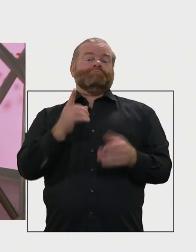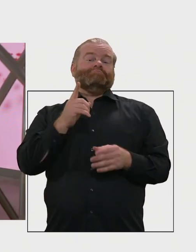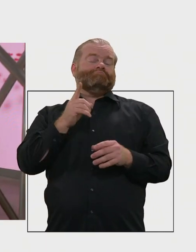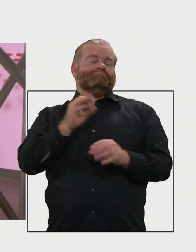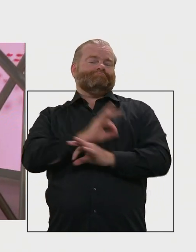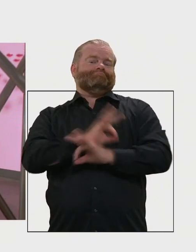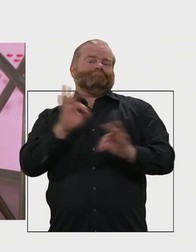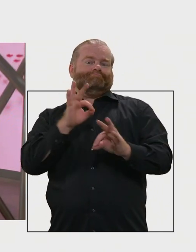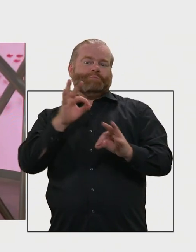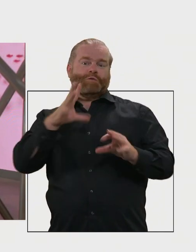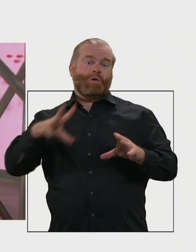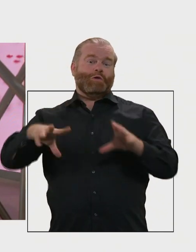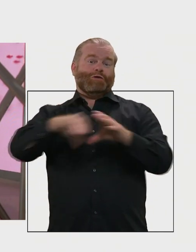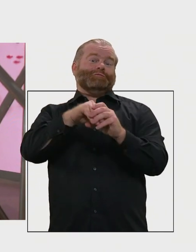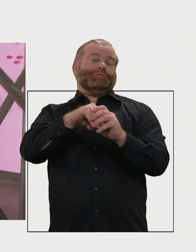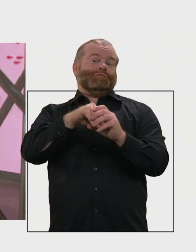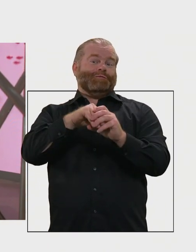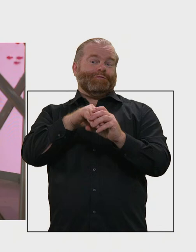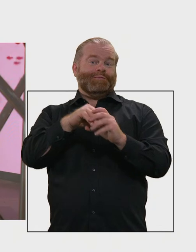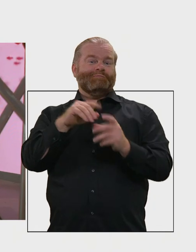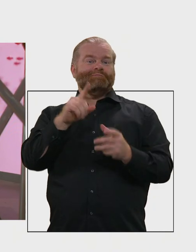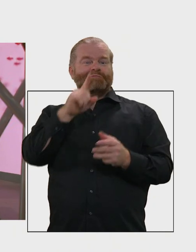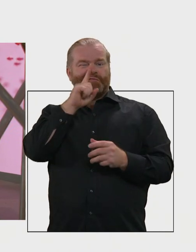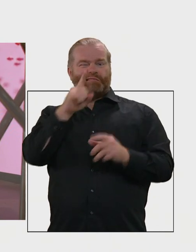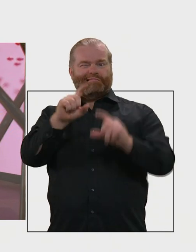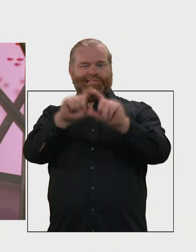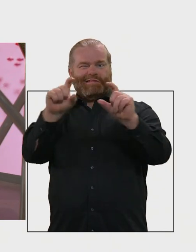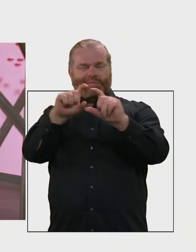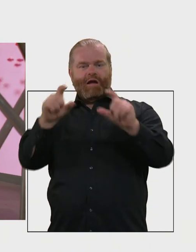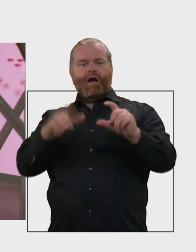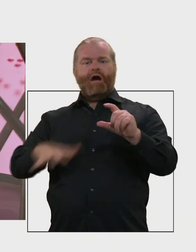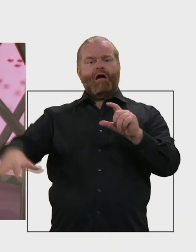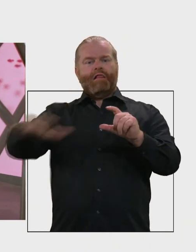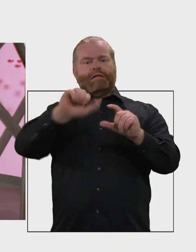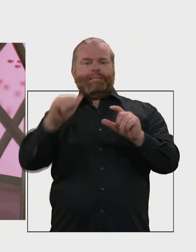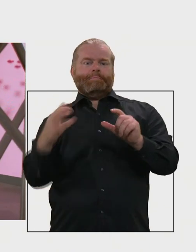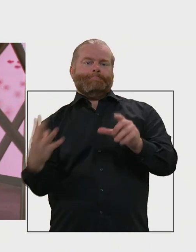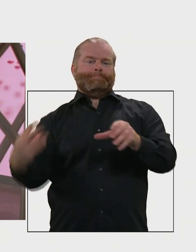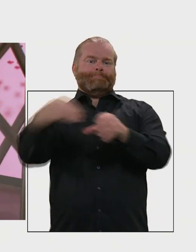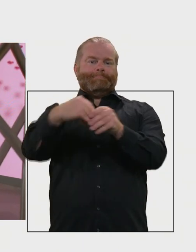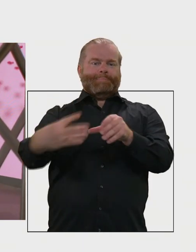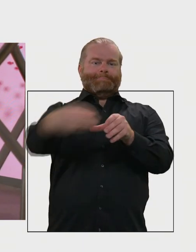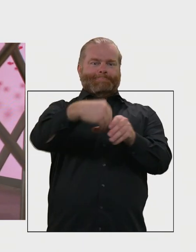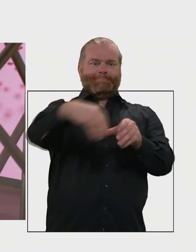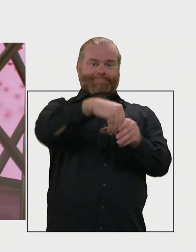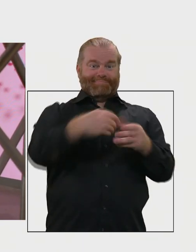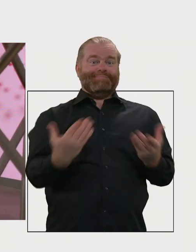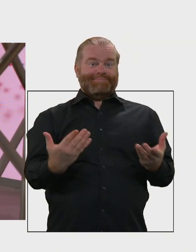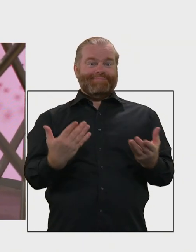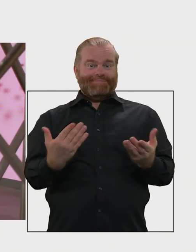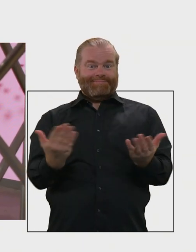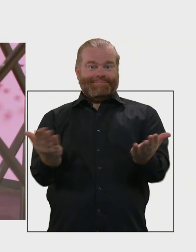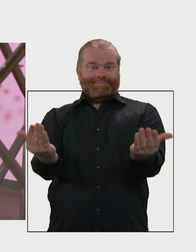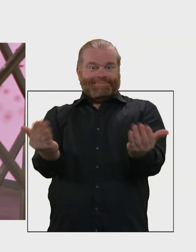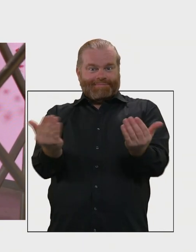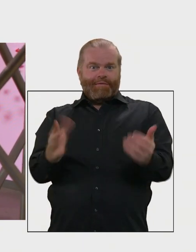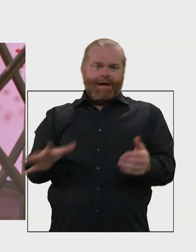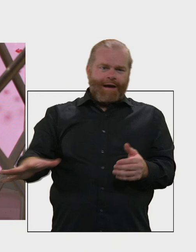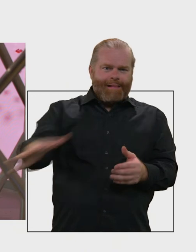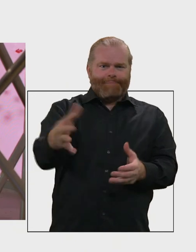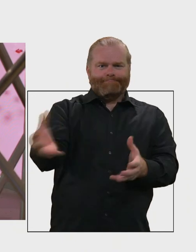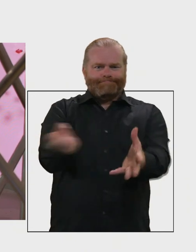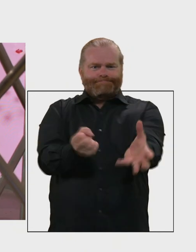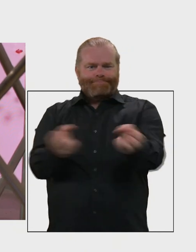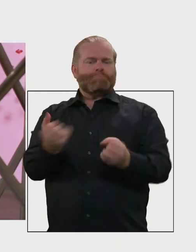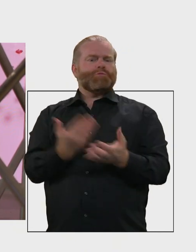ist, also dass alle mit hineingenommen werden. Darum Medienguide, ganz wichtig, Gebärdensprachvideos, leichte Sprachevariante, ist jetzt noch nicht ganz